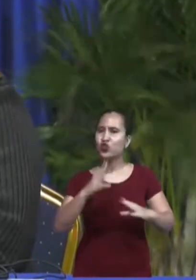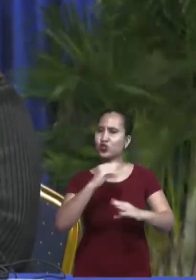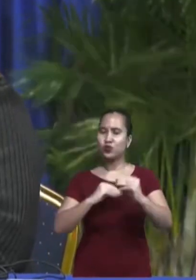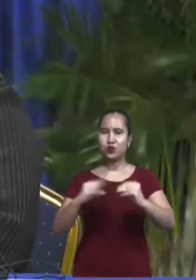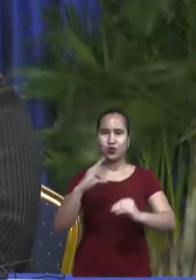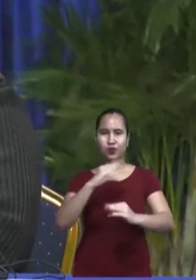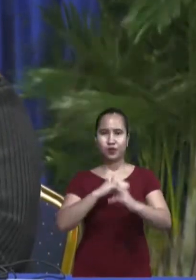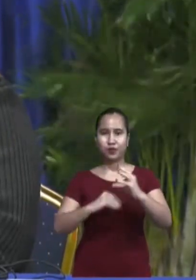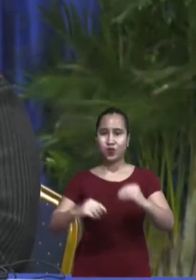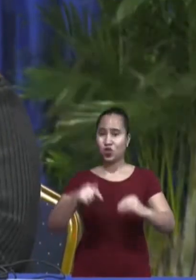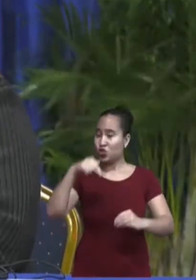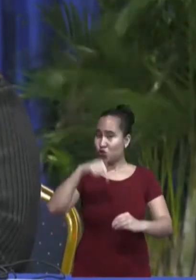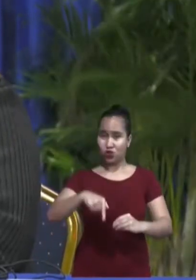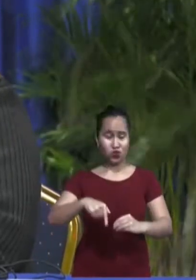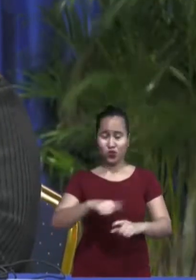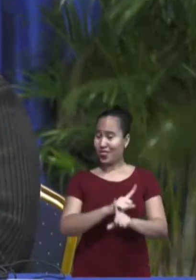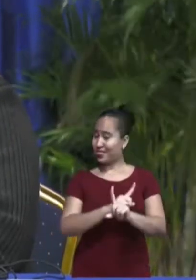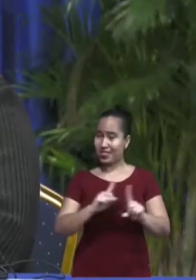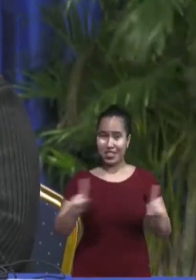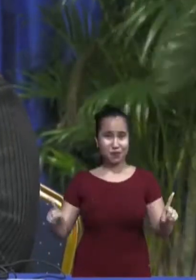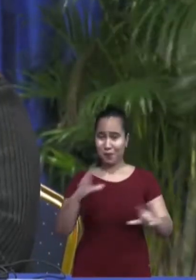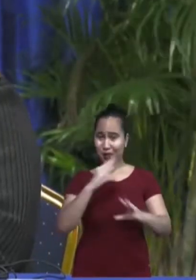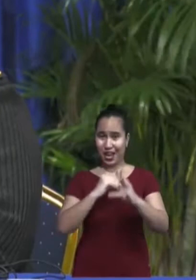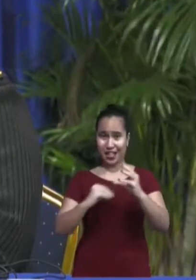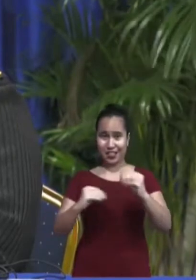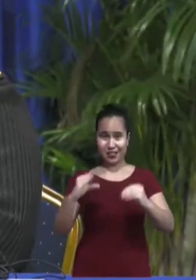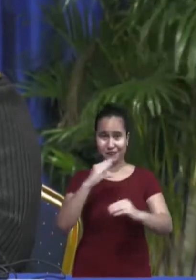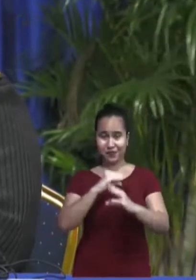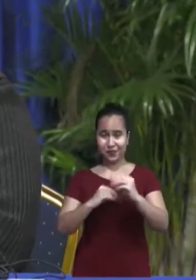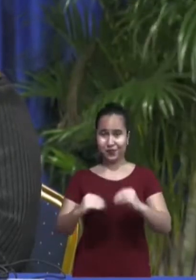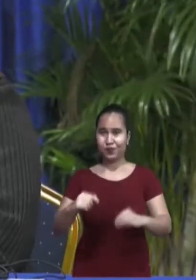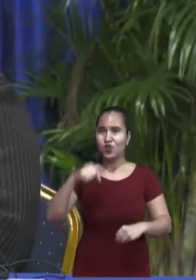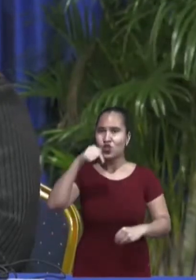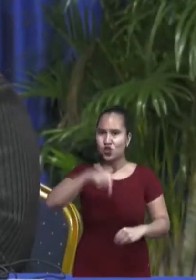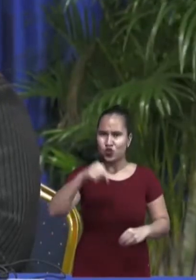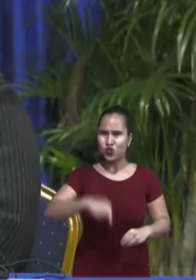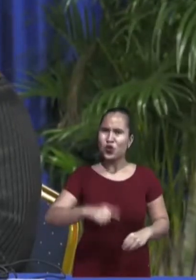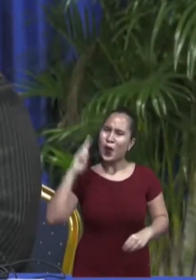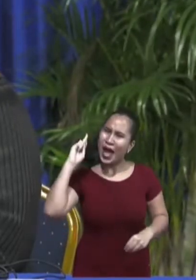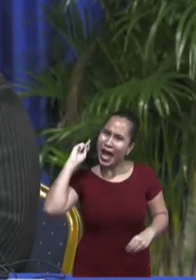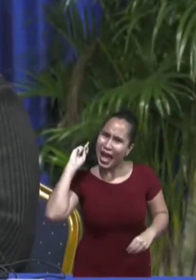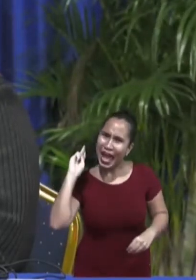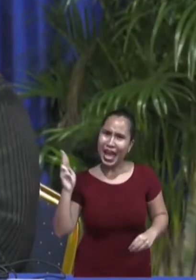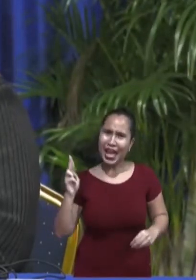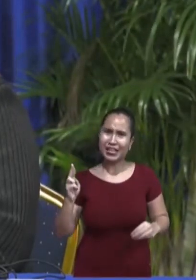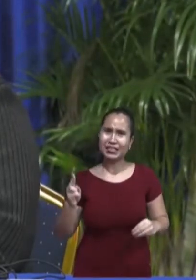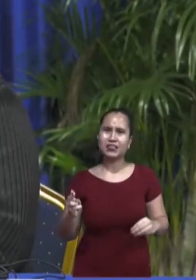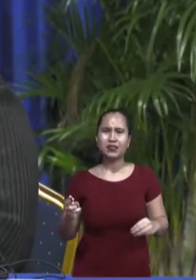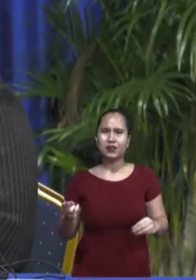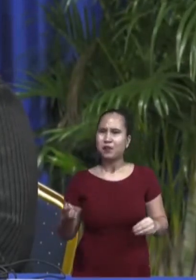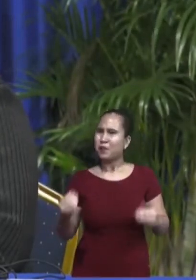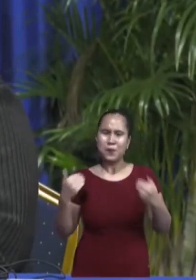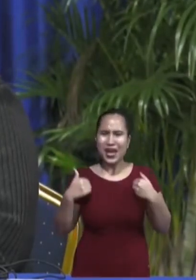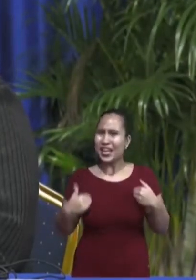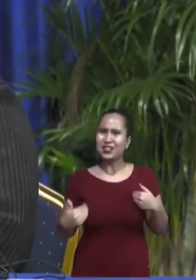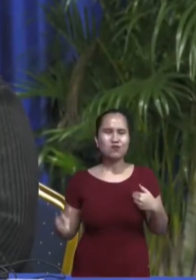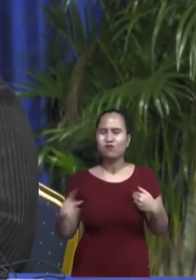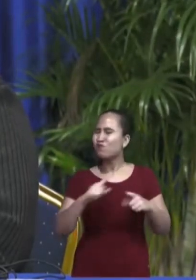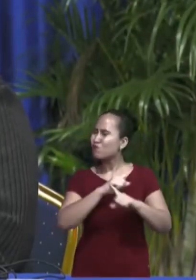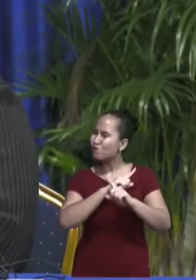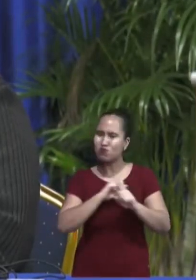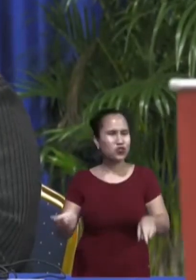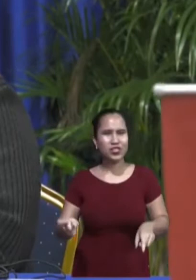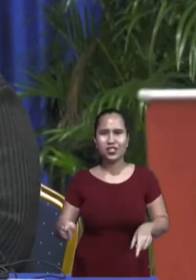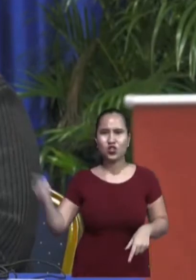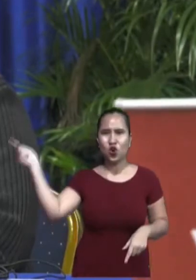nu niet meer alleen maar moeten praten. We moeten mensen daadwerkelijk aangeven niet meer te komen in Suriname, maar het lijkt me dus wel